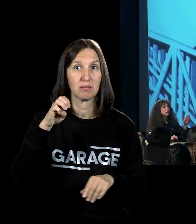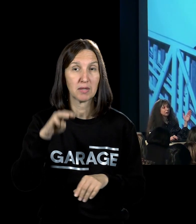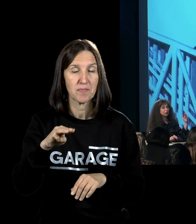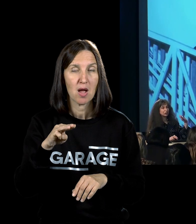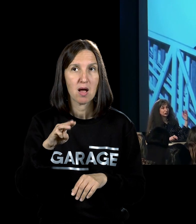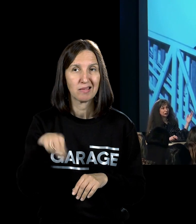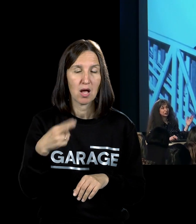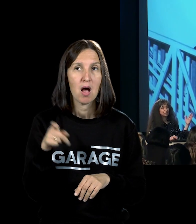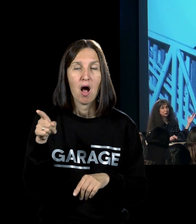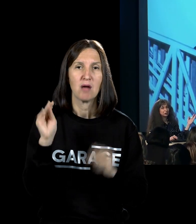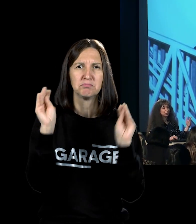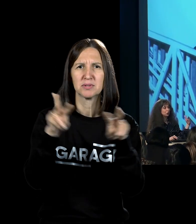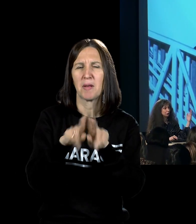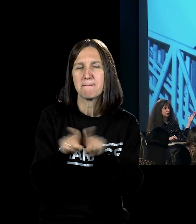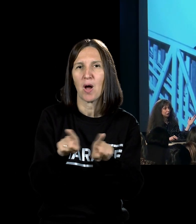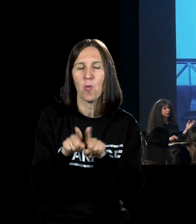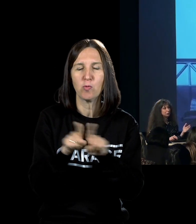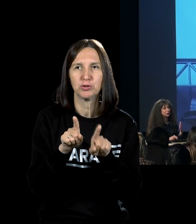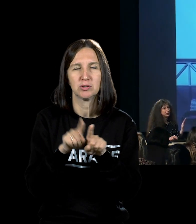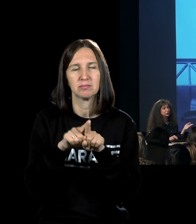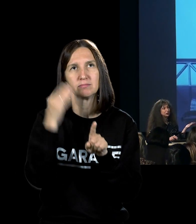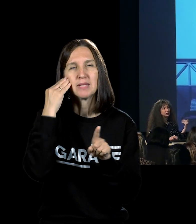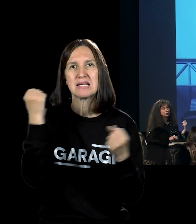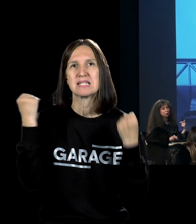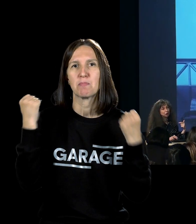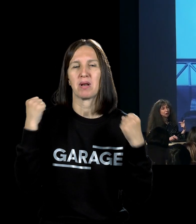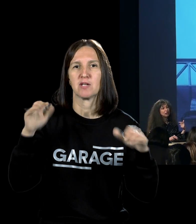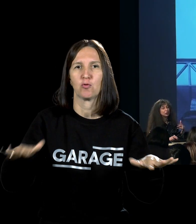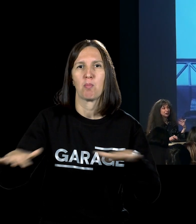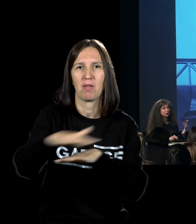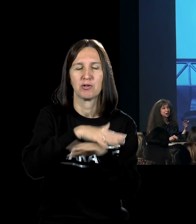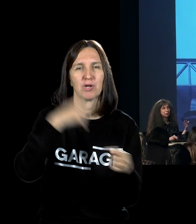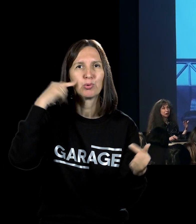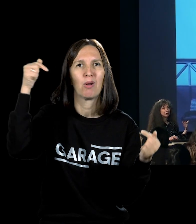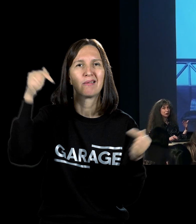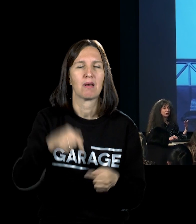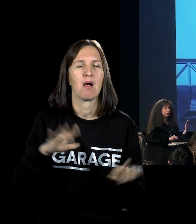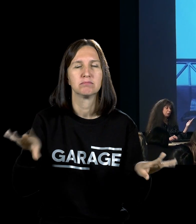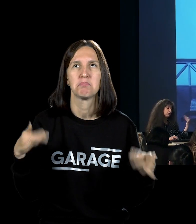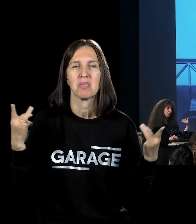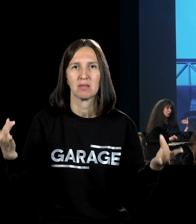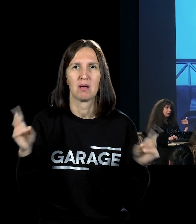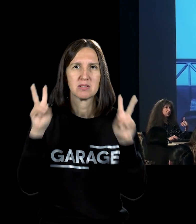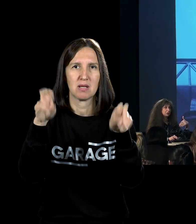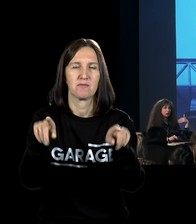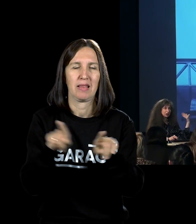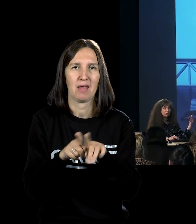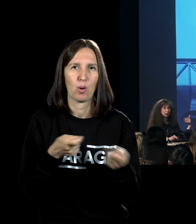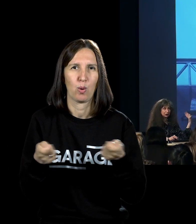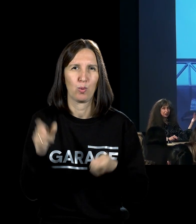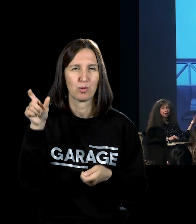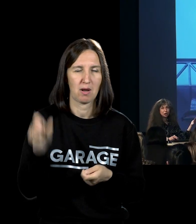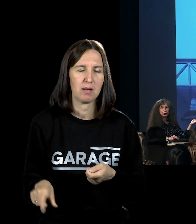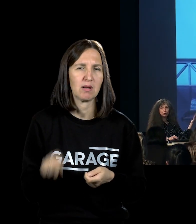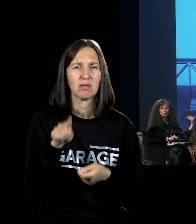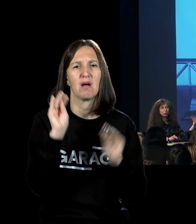куратор, со всеми возможными там рампами, с тем, где зритель может, вот с теми самыми как бы перформанс, как